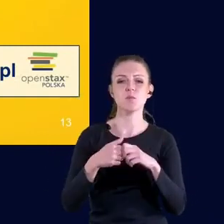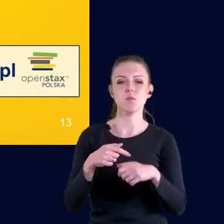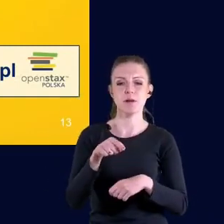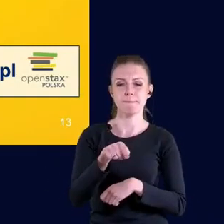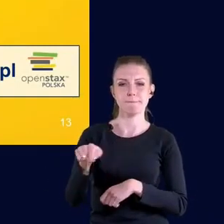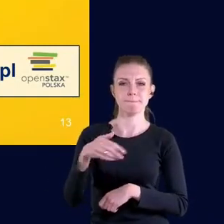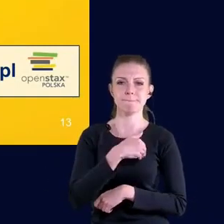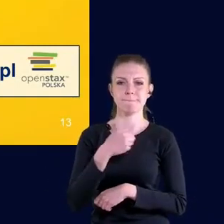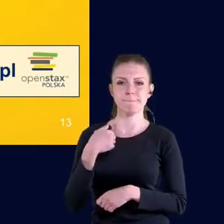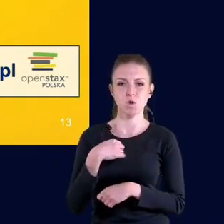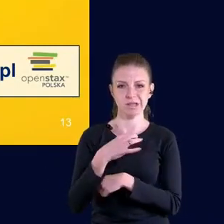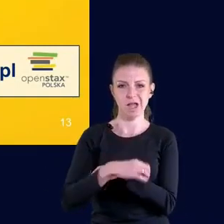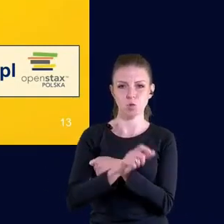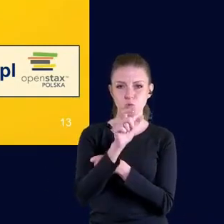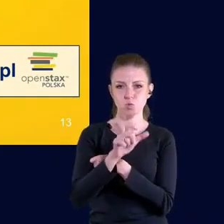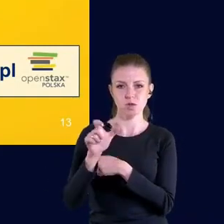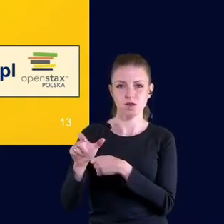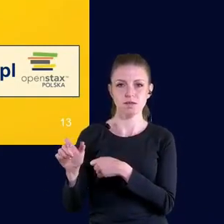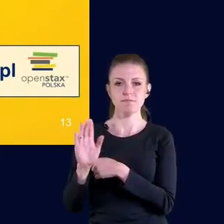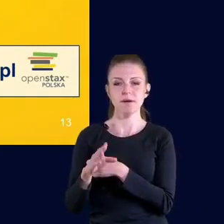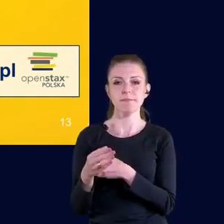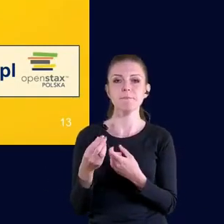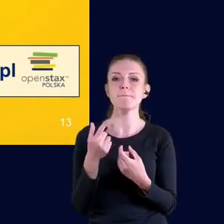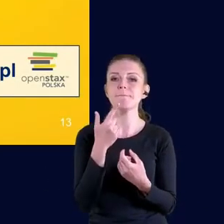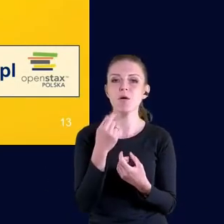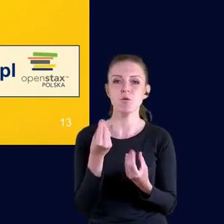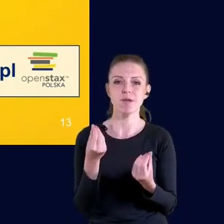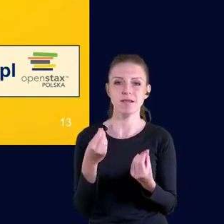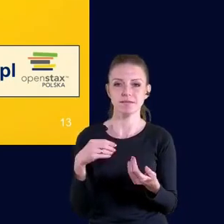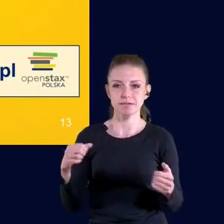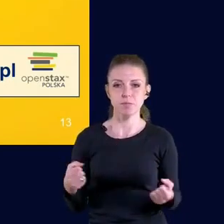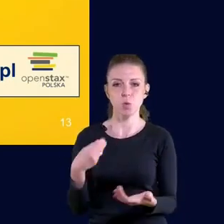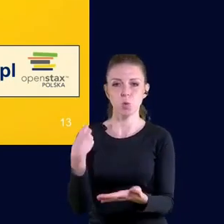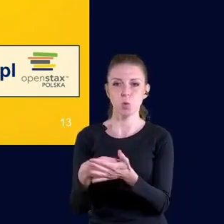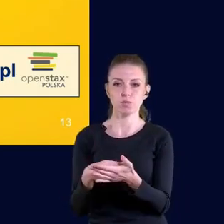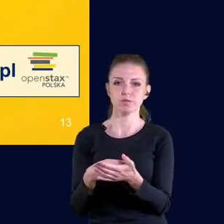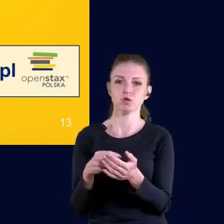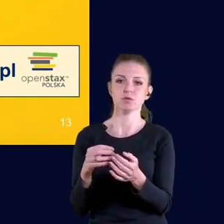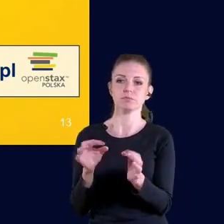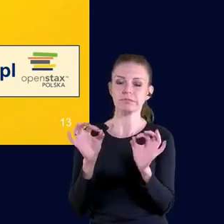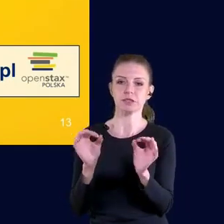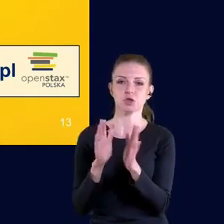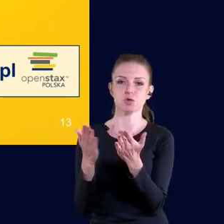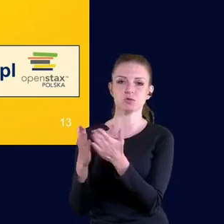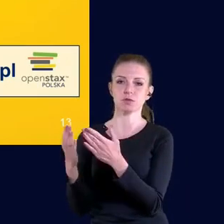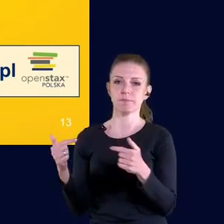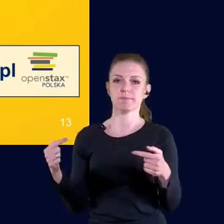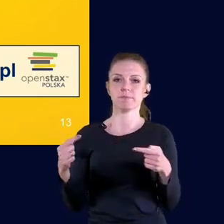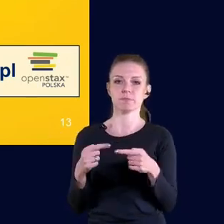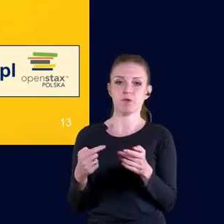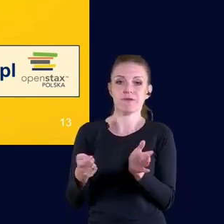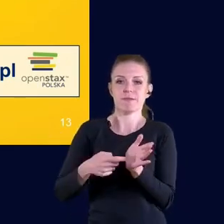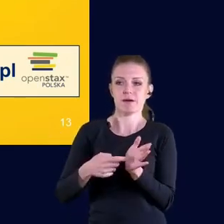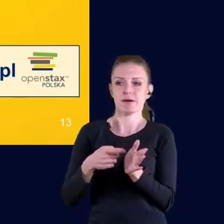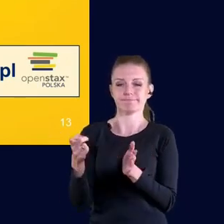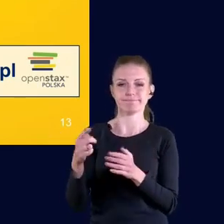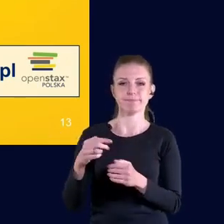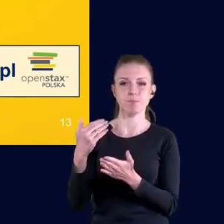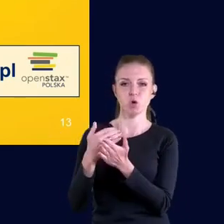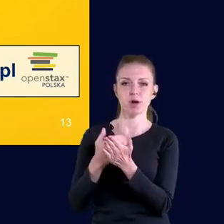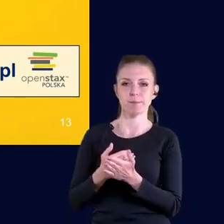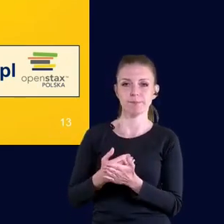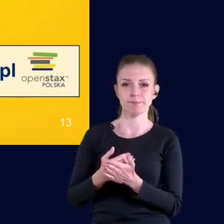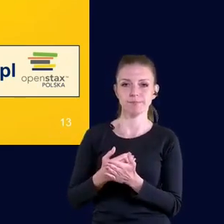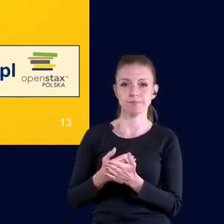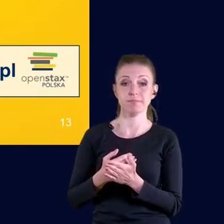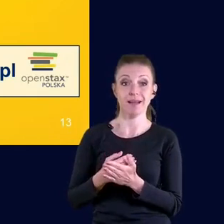brak funduszy na zakup książek i Fundacja w Polsce Fundacja open-source